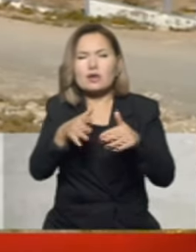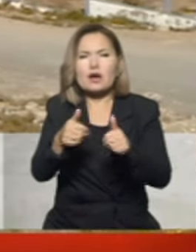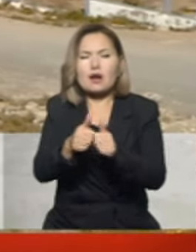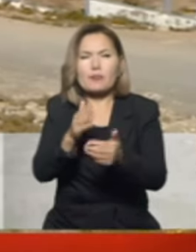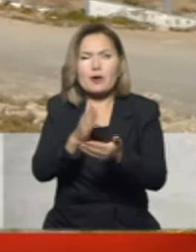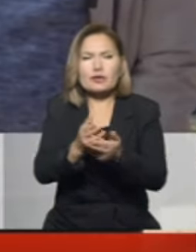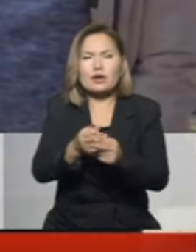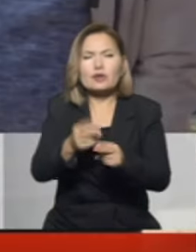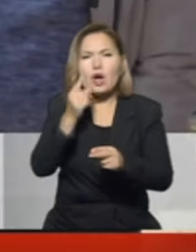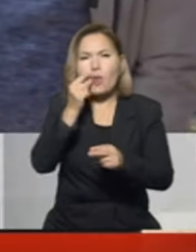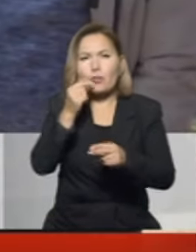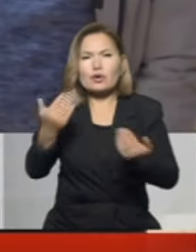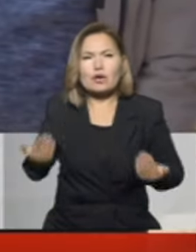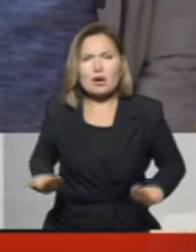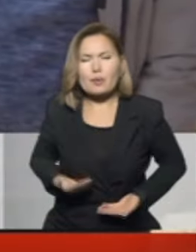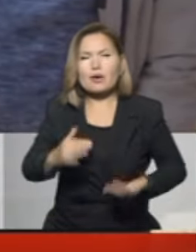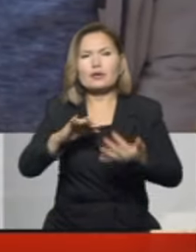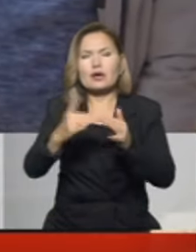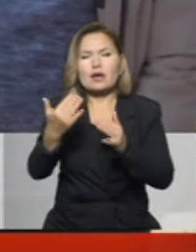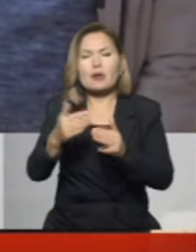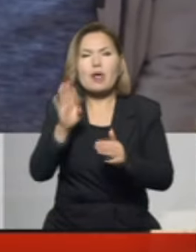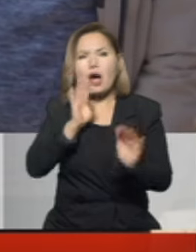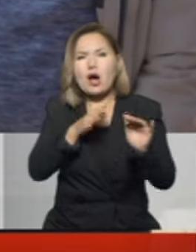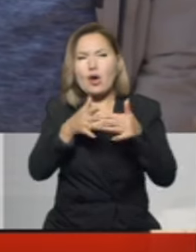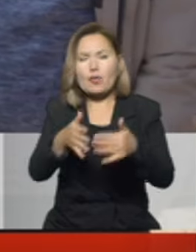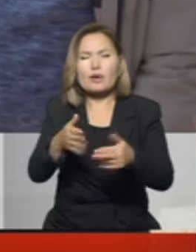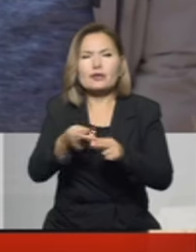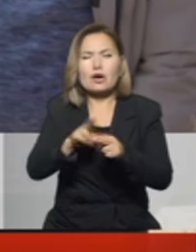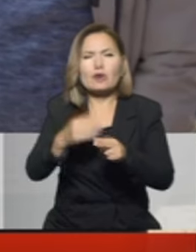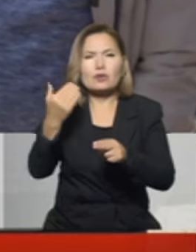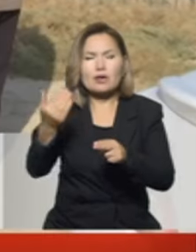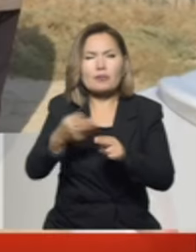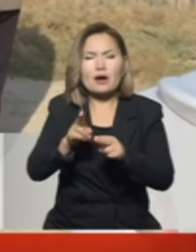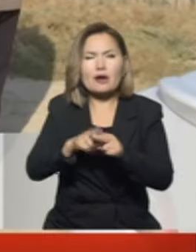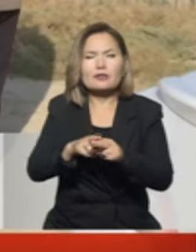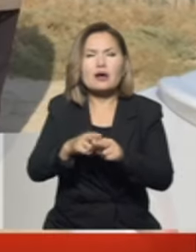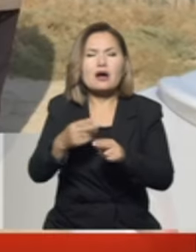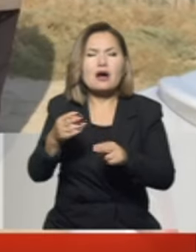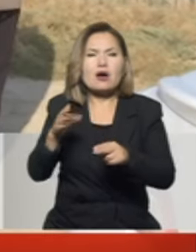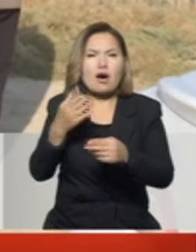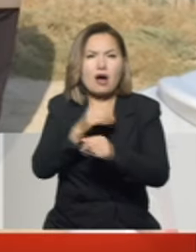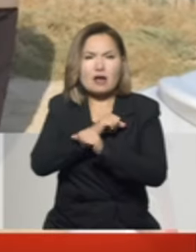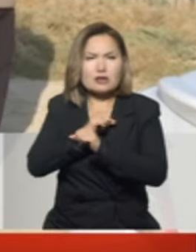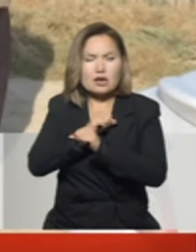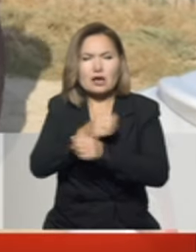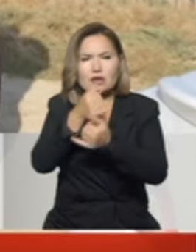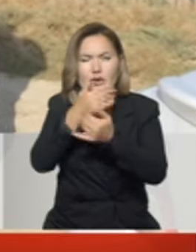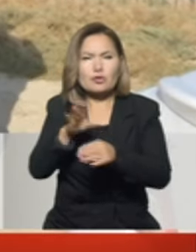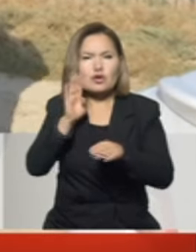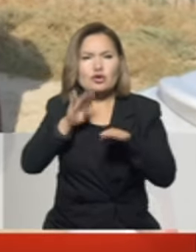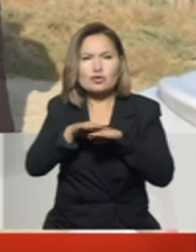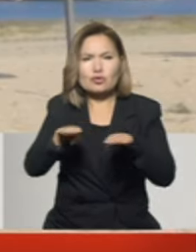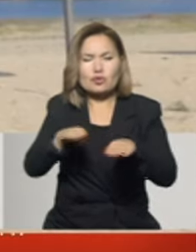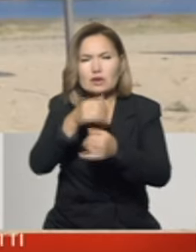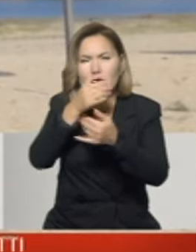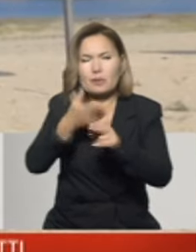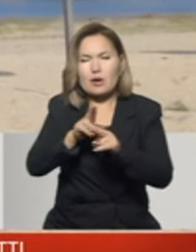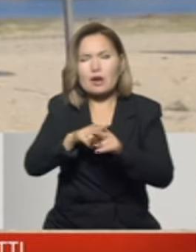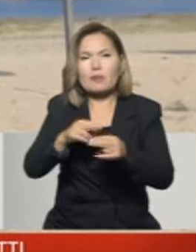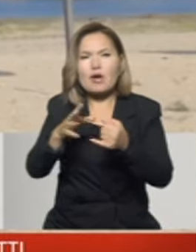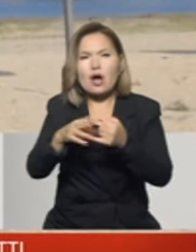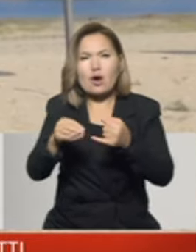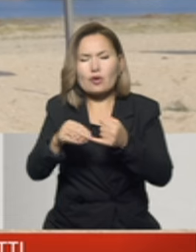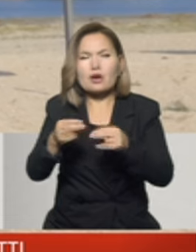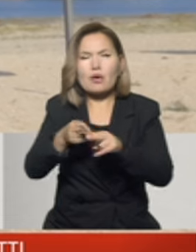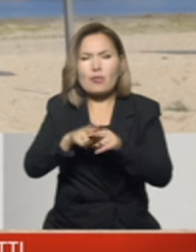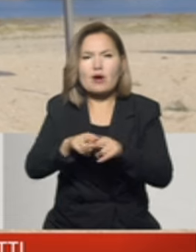тұрғыны Аманғали Ақпаев теңіздің іргесінде отырып, халыққа ұлтарақтай жердің қалмағанына қынжылады. Осы кезге дейін олар алақандай аумақта